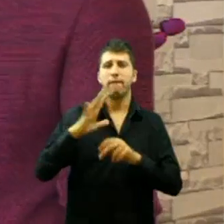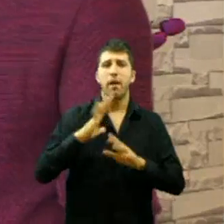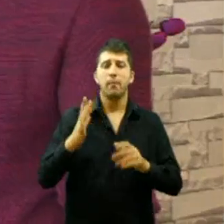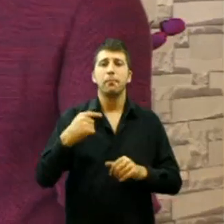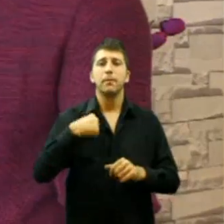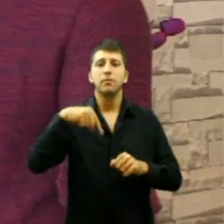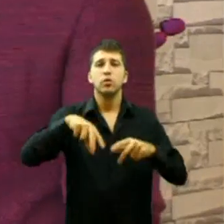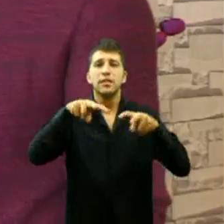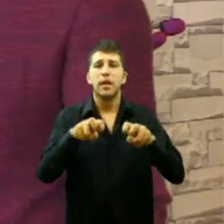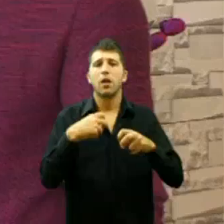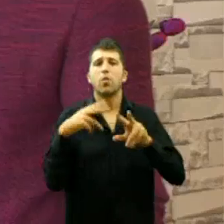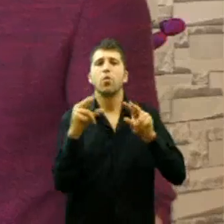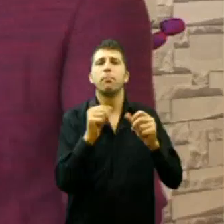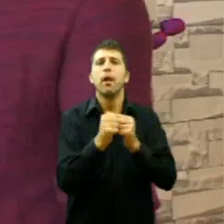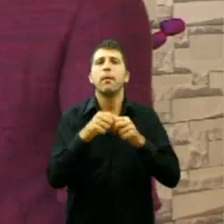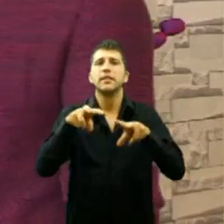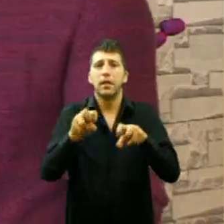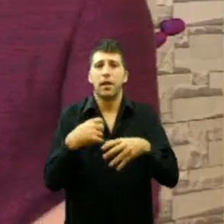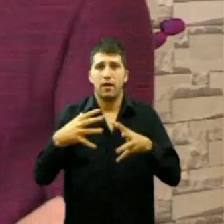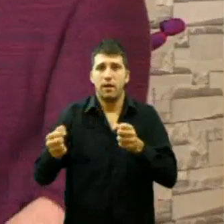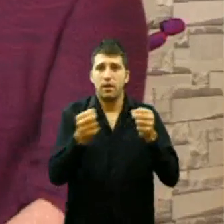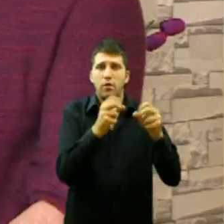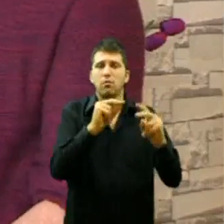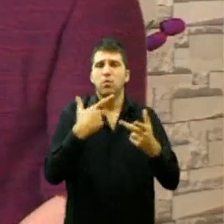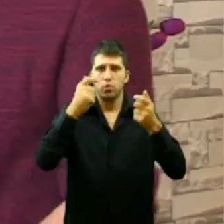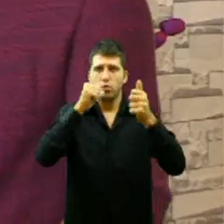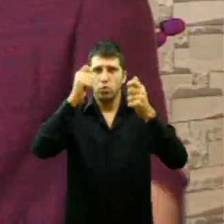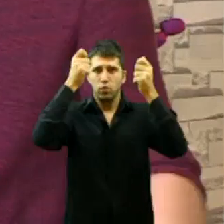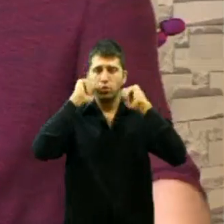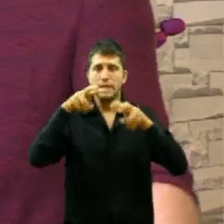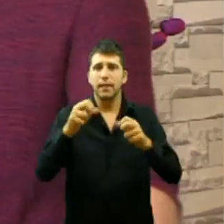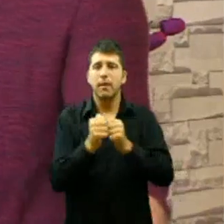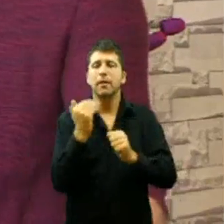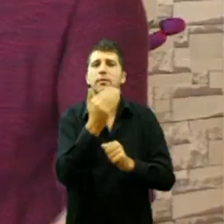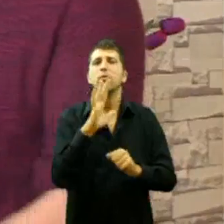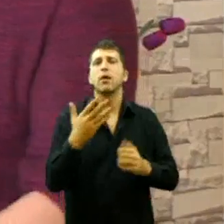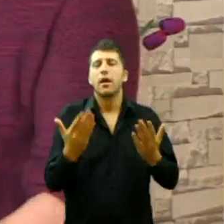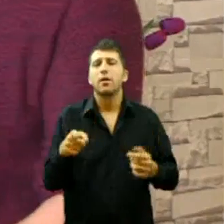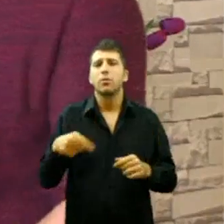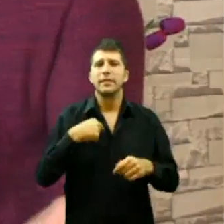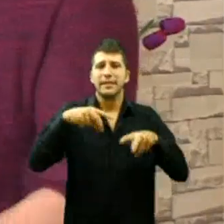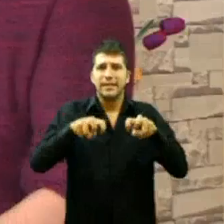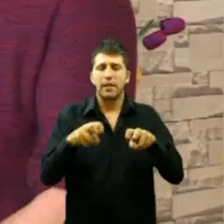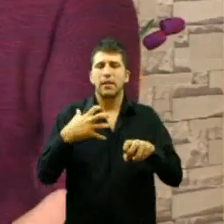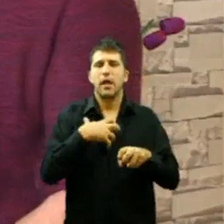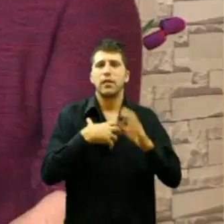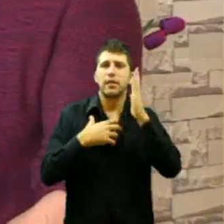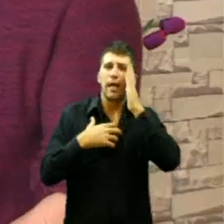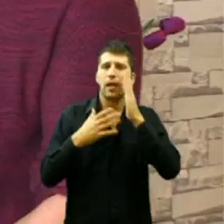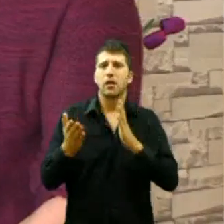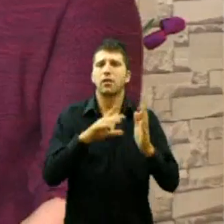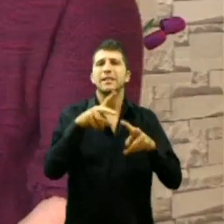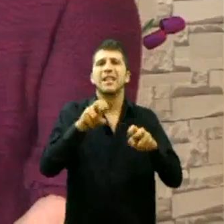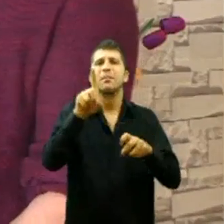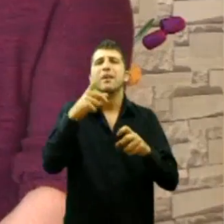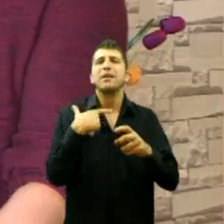yatıp uyumuyoruz yani. Bu sandalyeyle duş da almıyoruz. Haliyle bu sandalyeyi kendi yatağına yatıyorsun. Sandalye bir araçtır yani. Bizim bir